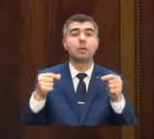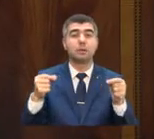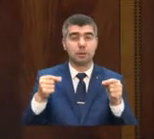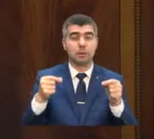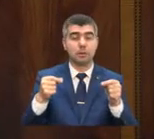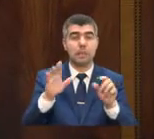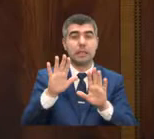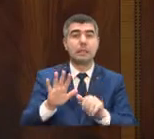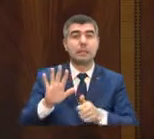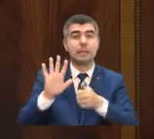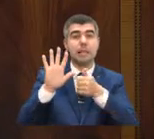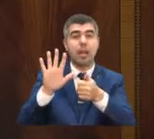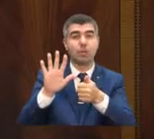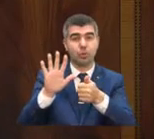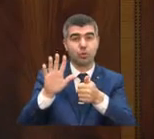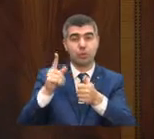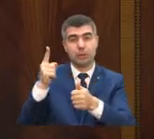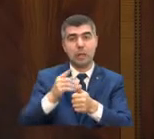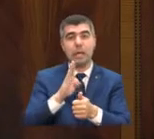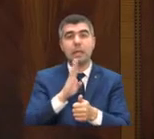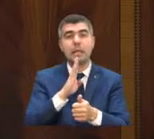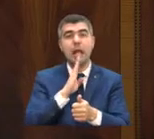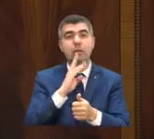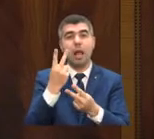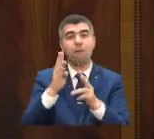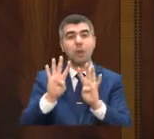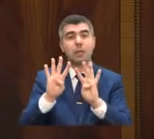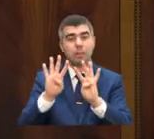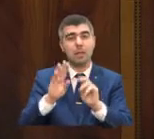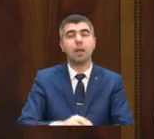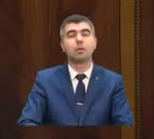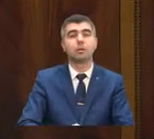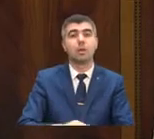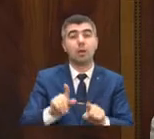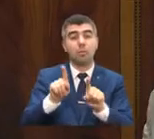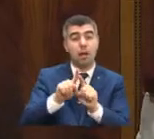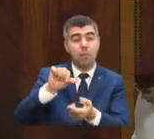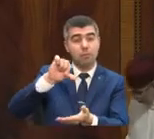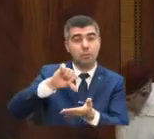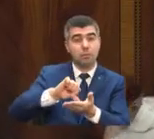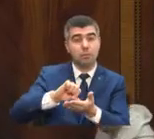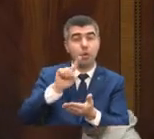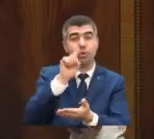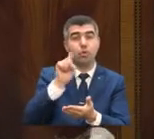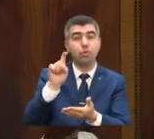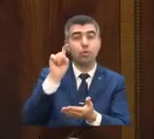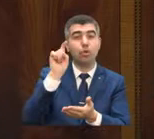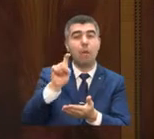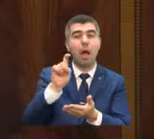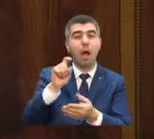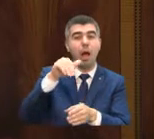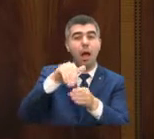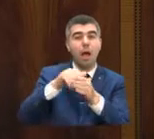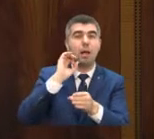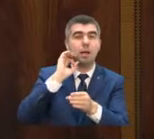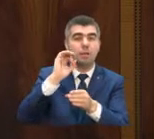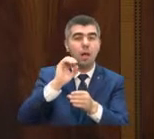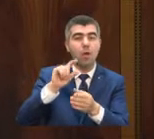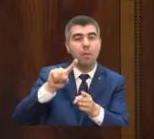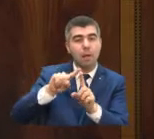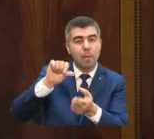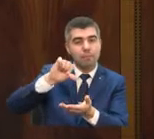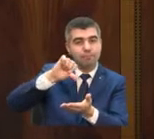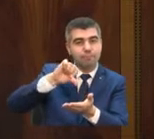باسم تجون تخفسة بمنطقة إمليل التابعة لدائرة أزني إقليم الحوز، وبالضبط عند